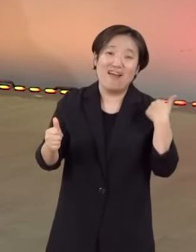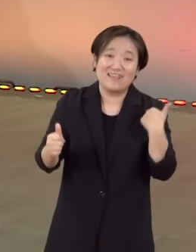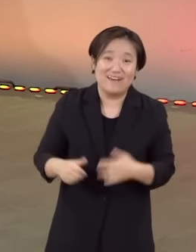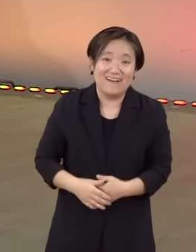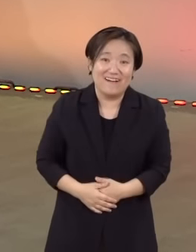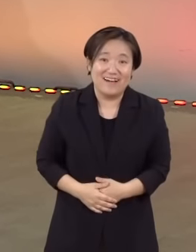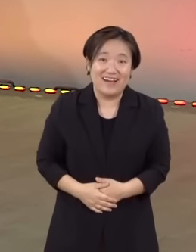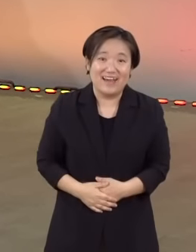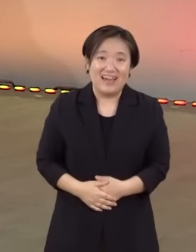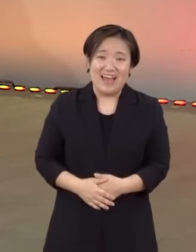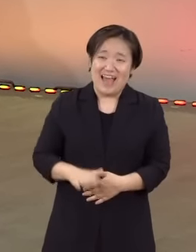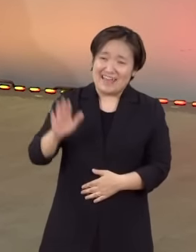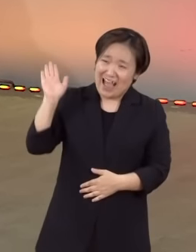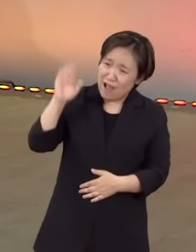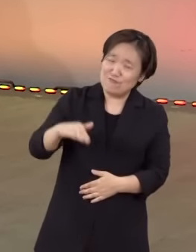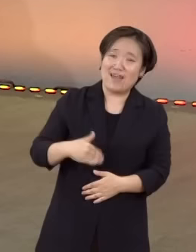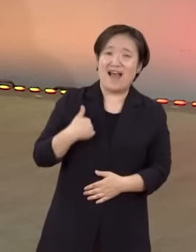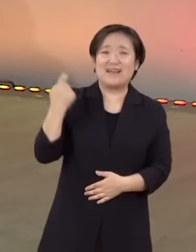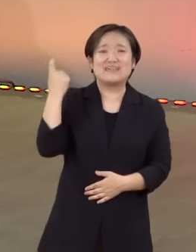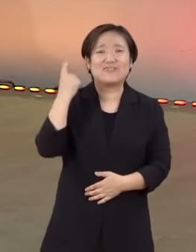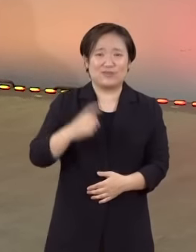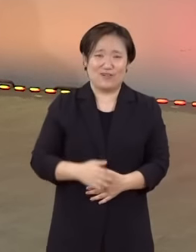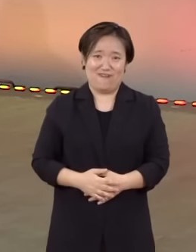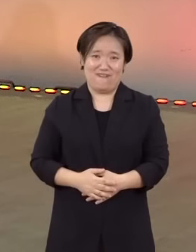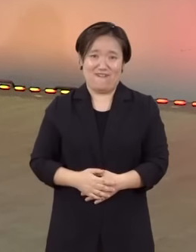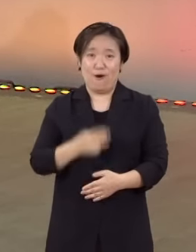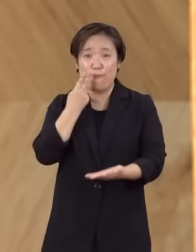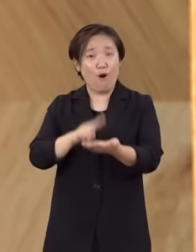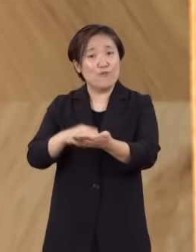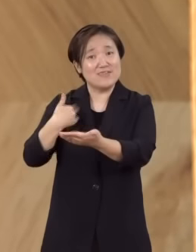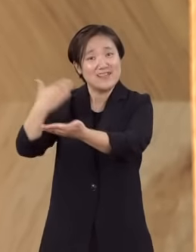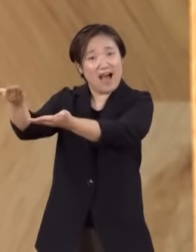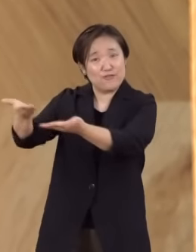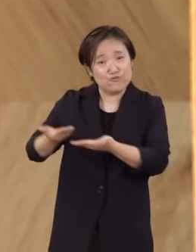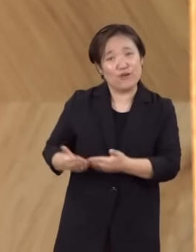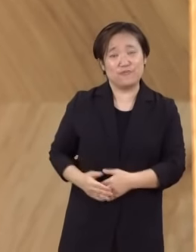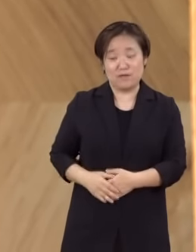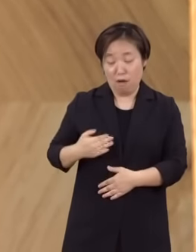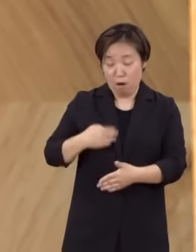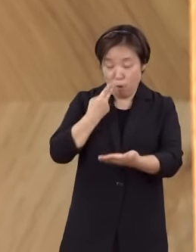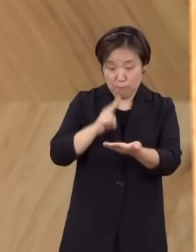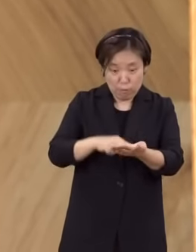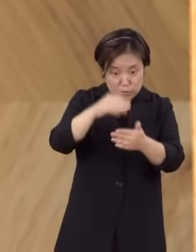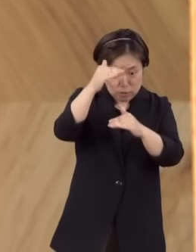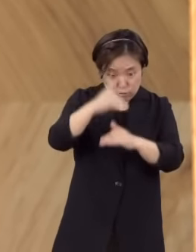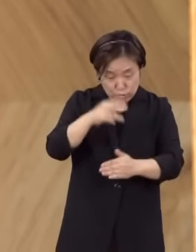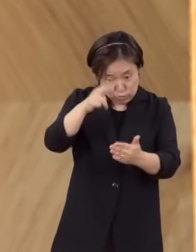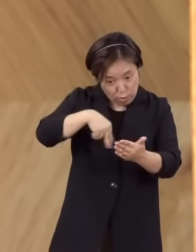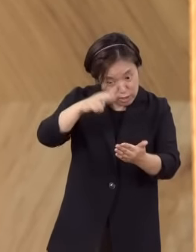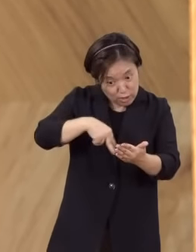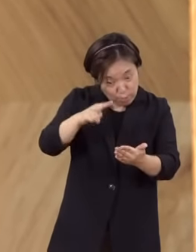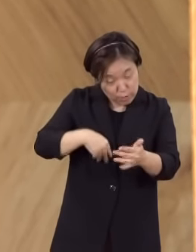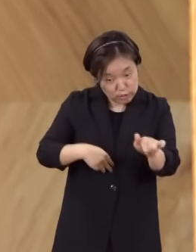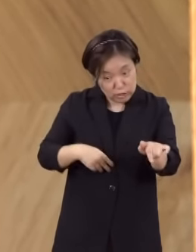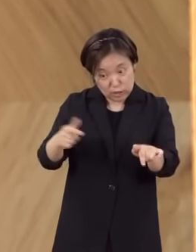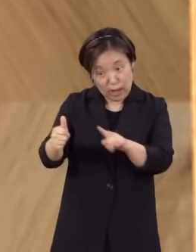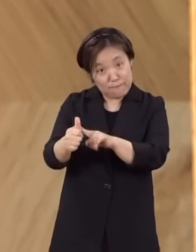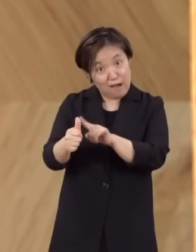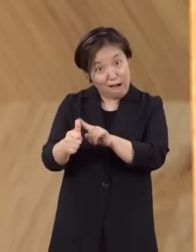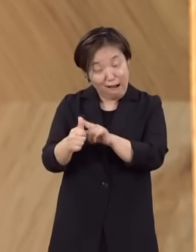나중에 알았어요 그분이 편지를 주셨는데 편지 보고 나서 제가 저승가는 버스 그